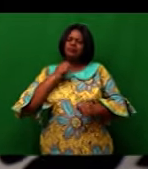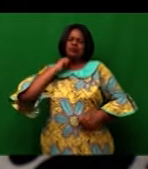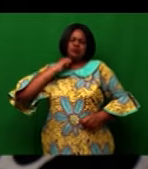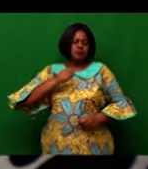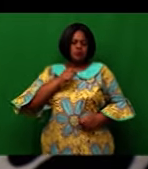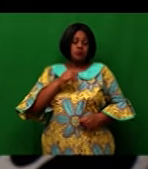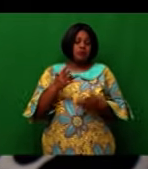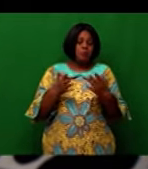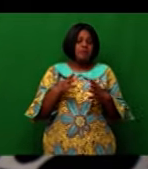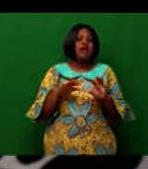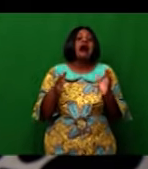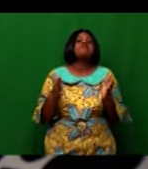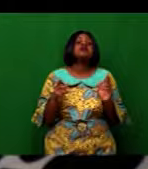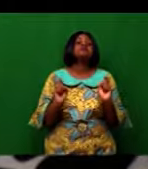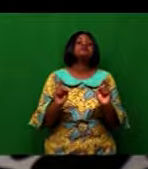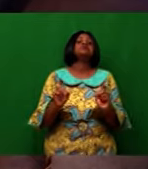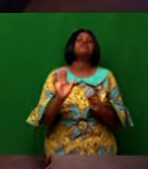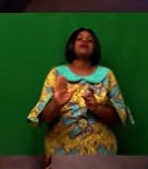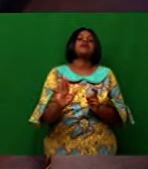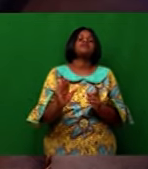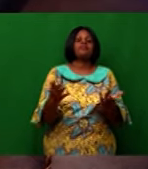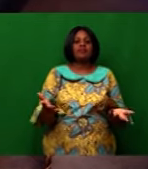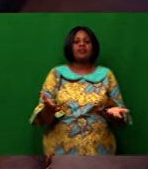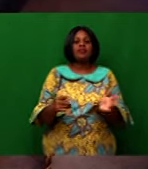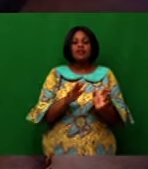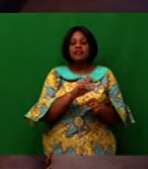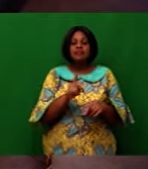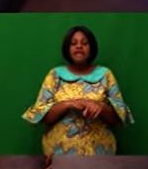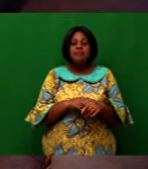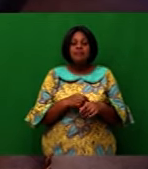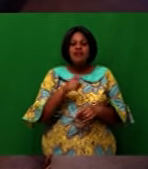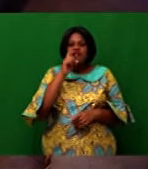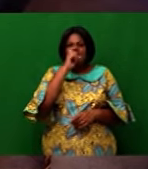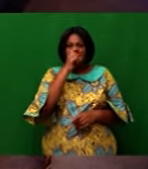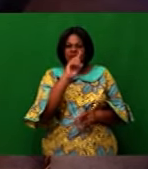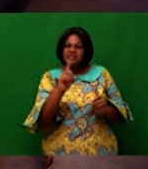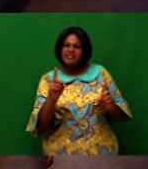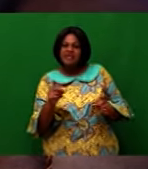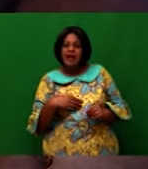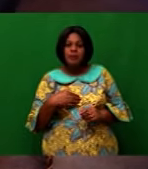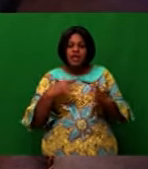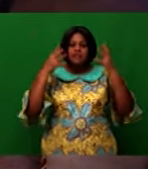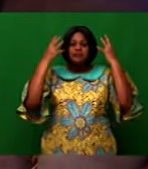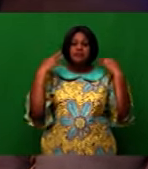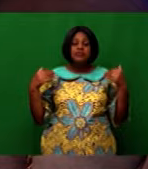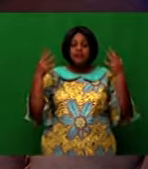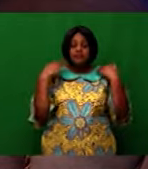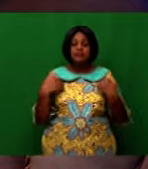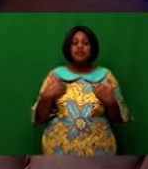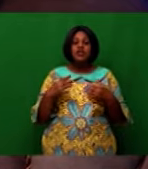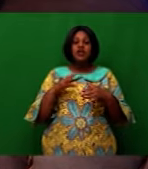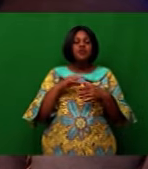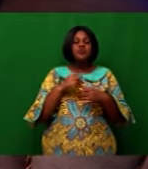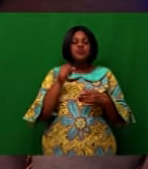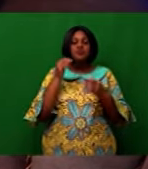nekuhla munoona here vemarudzi munhu achichata nemunhu waanonyatsoziva kuti handimbofa ndakaenda naye pabonde